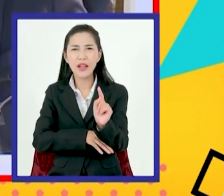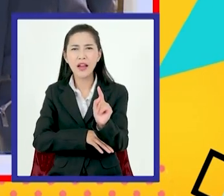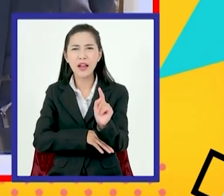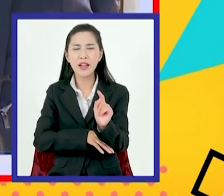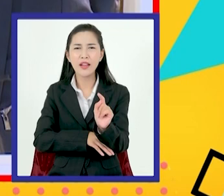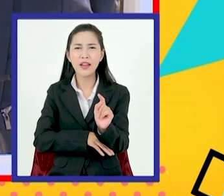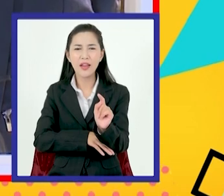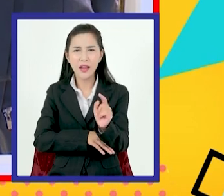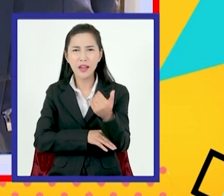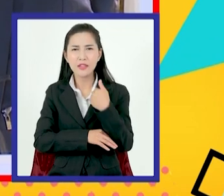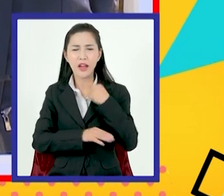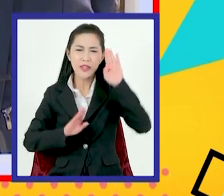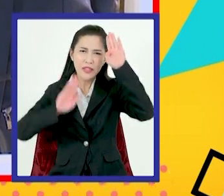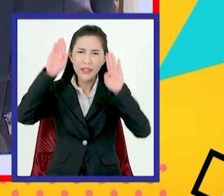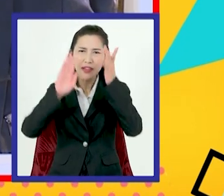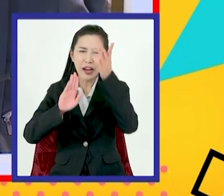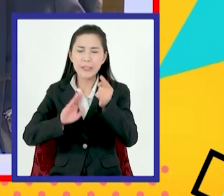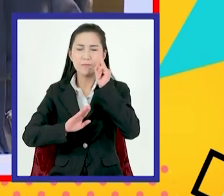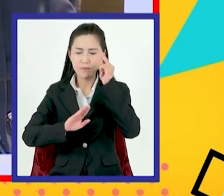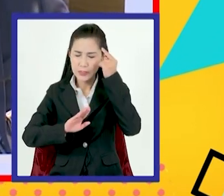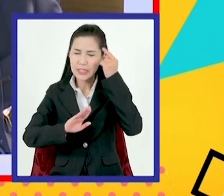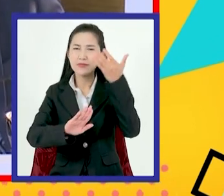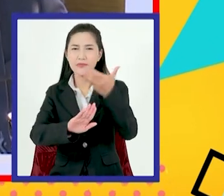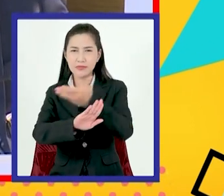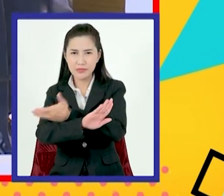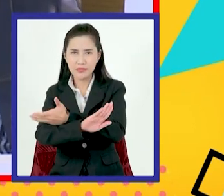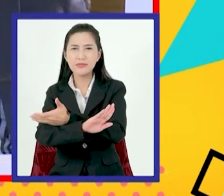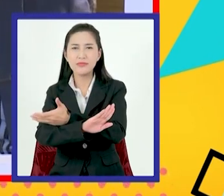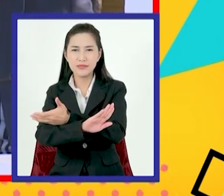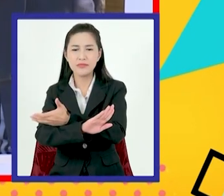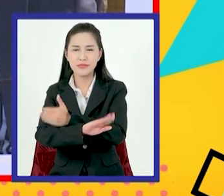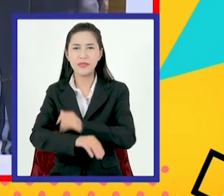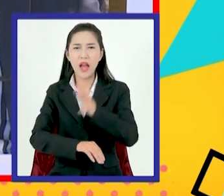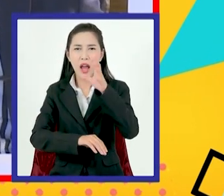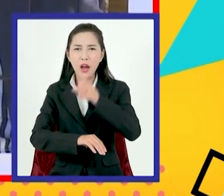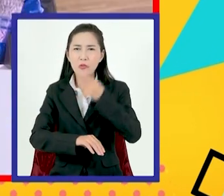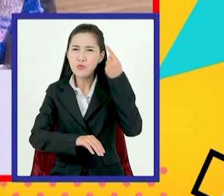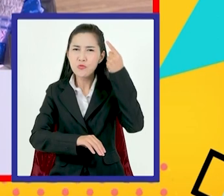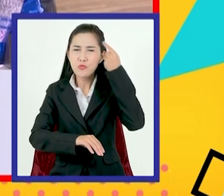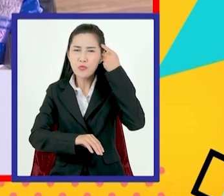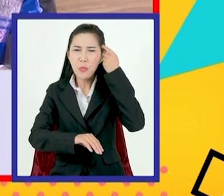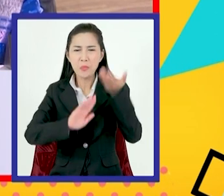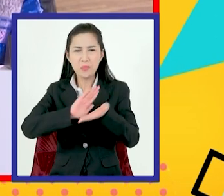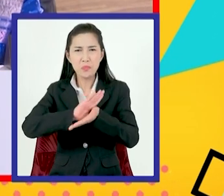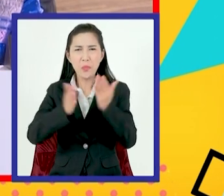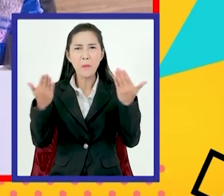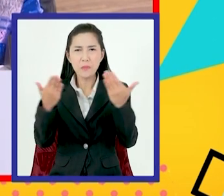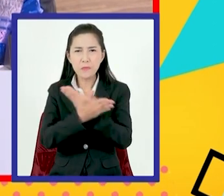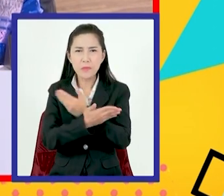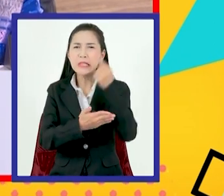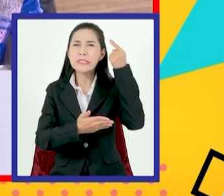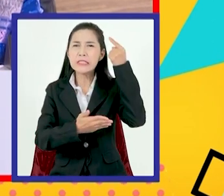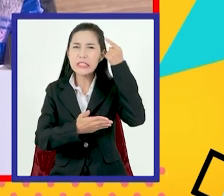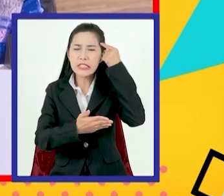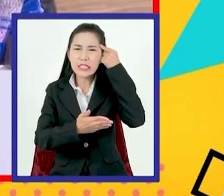ยดิท่านเสนออะไรดิท่านต้องคิดแล้วท่านก็ไปแนวความคิดว่าไปยกเปลี่ยนแปลงมันต้องเปลี่ยนมันต้องคิดให้มัน